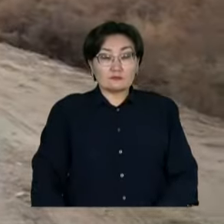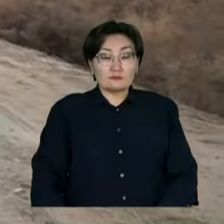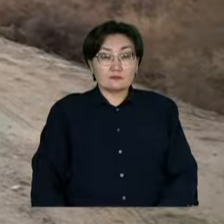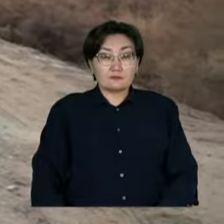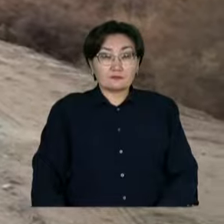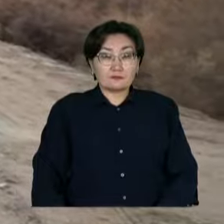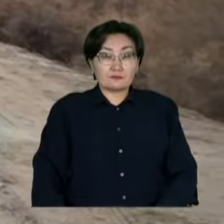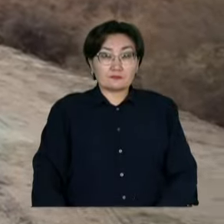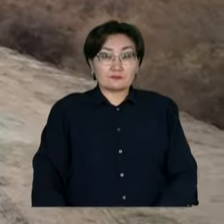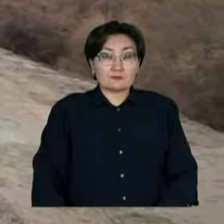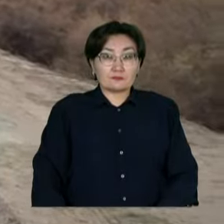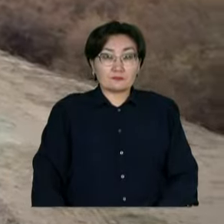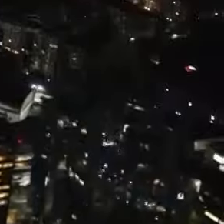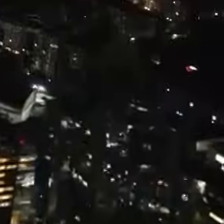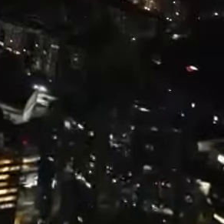облысы.